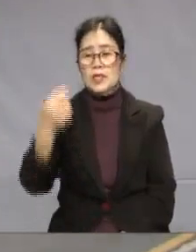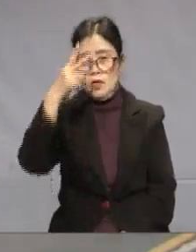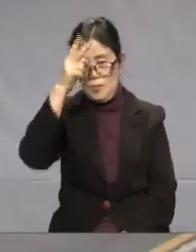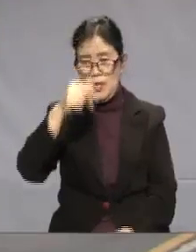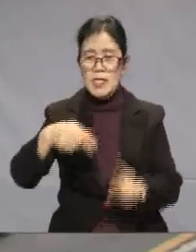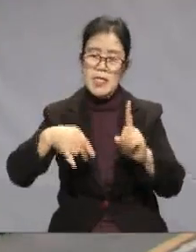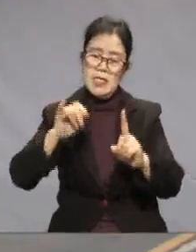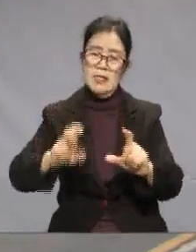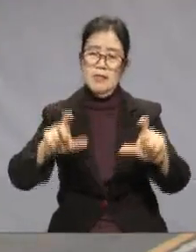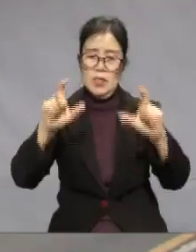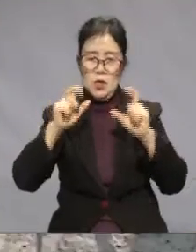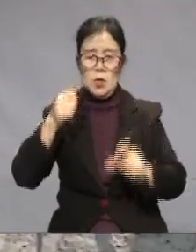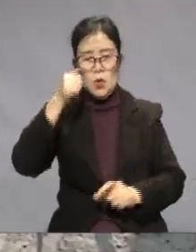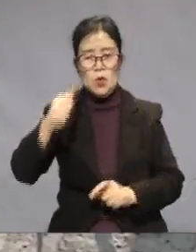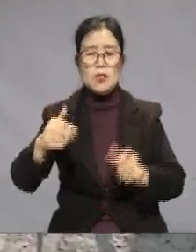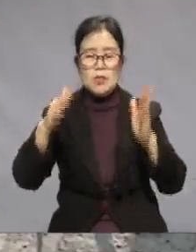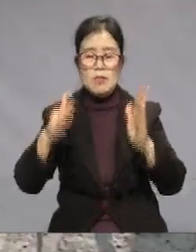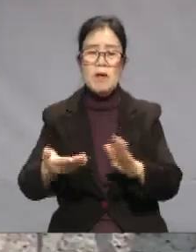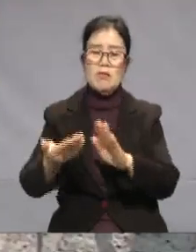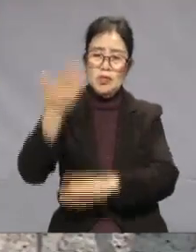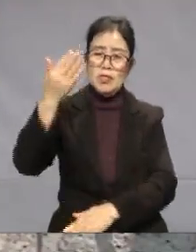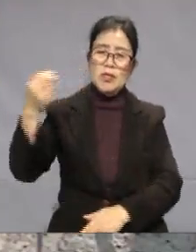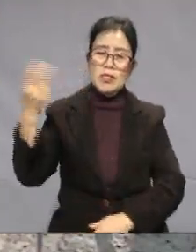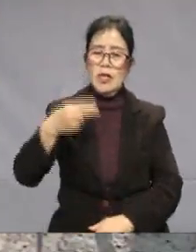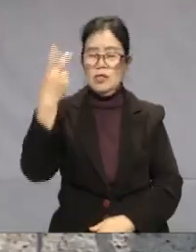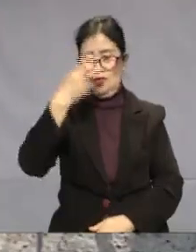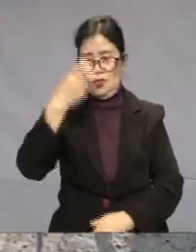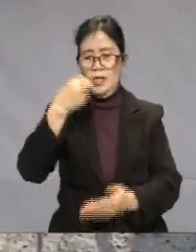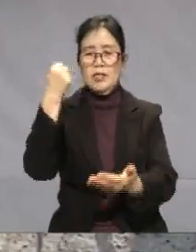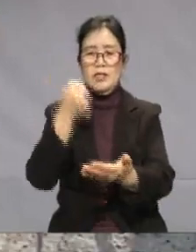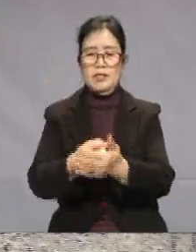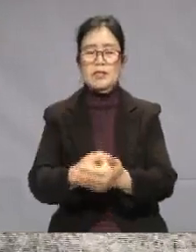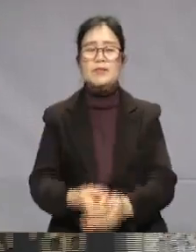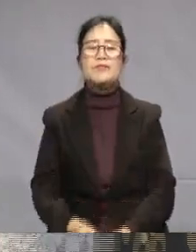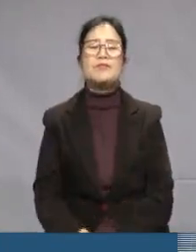1심 선고 50일 만에 윗선 재수사를 결정했습니다.